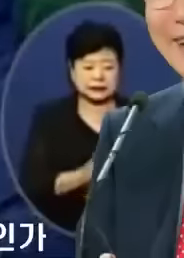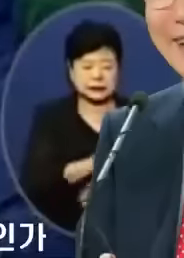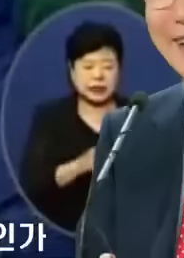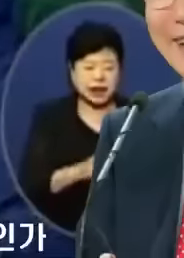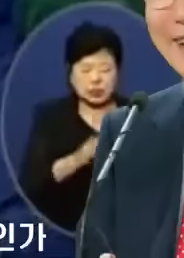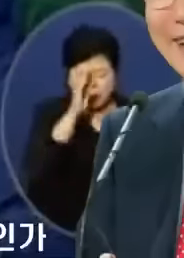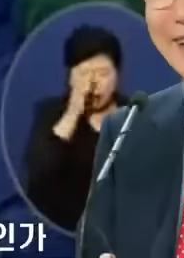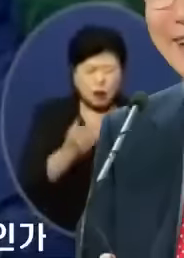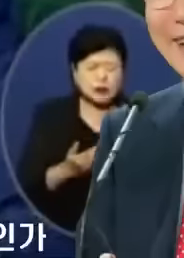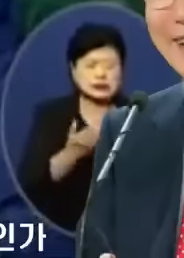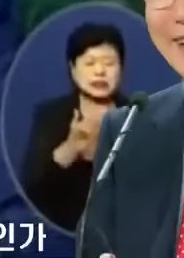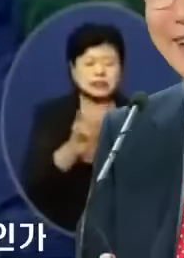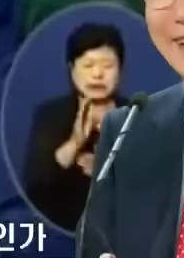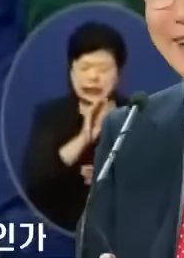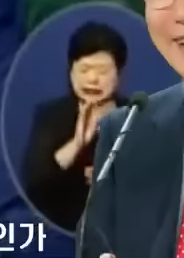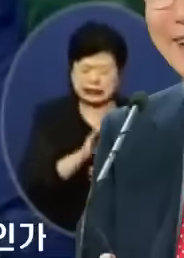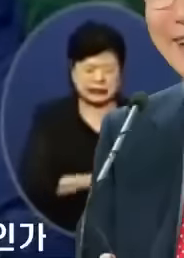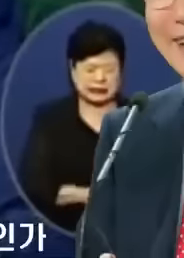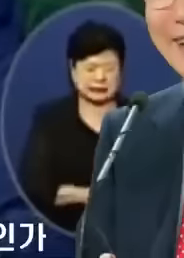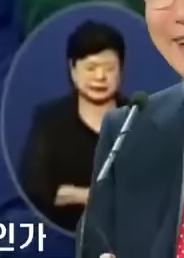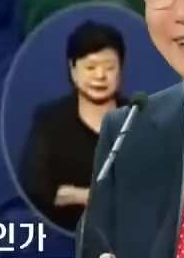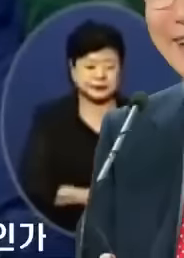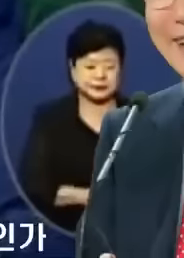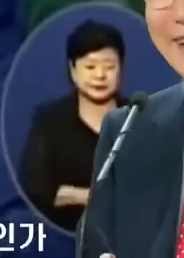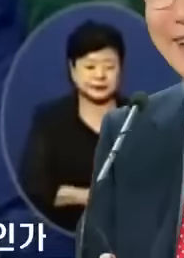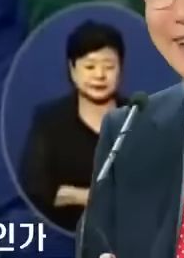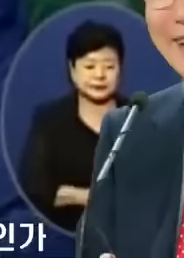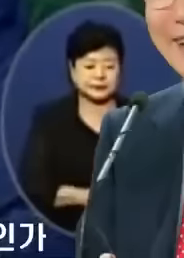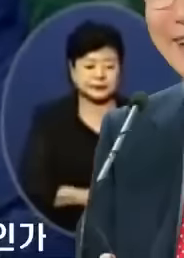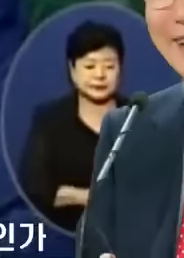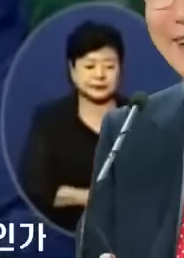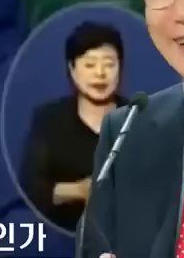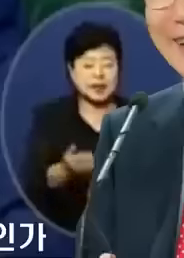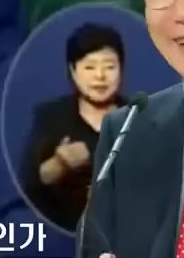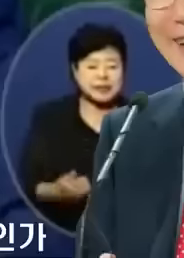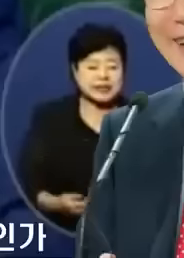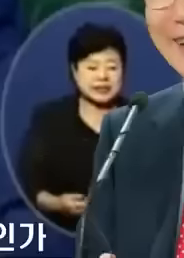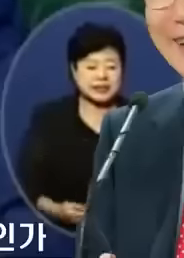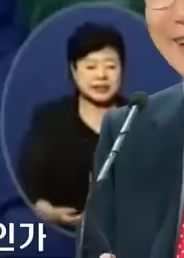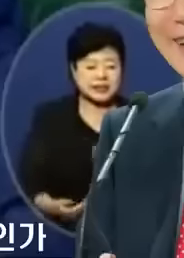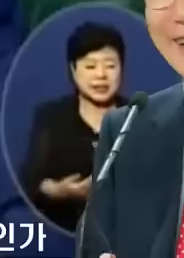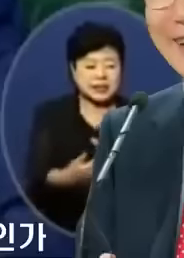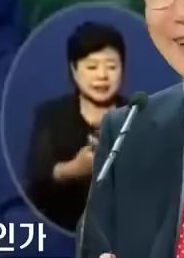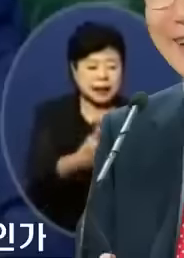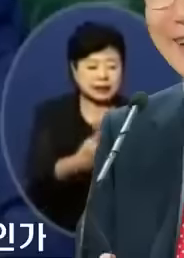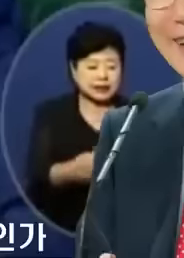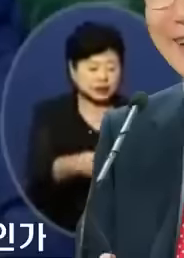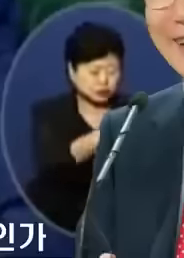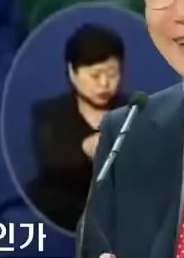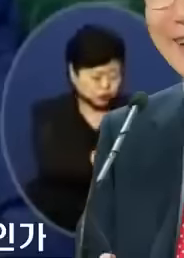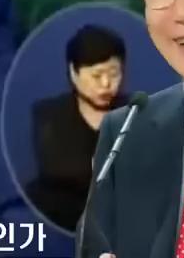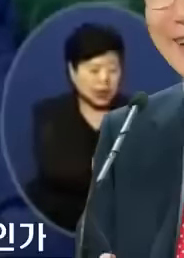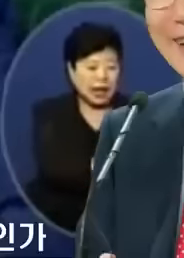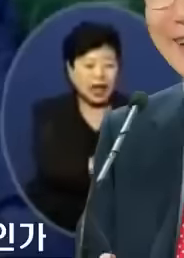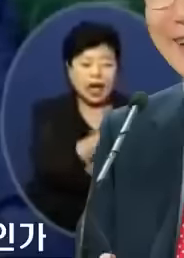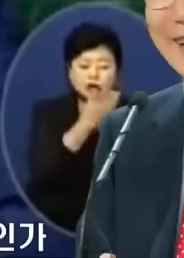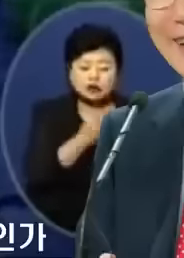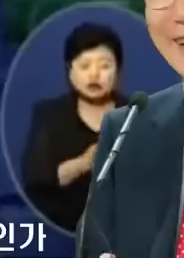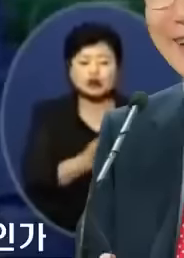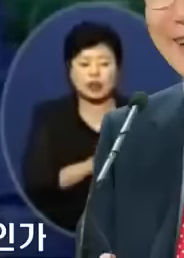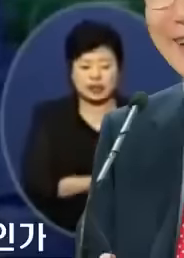홍역이 걸리면은 큰 고통을 당하게 되는 것입니다. 예방접종이 이렇게 중요한 이유는 예방접종을